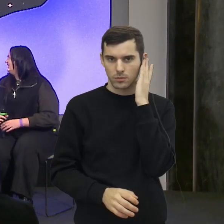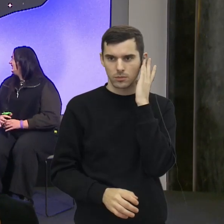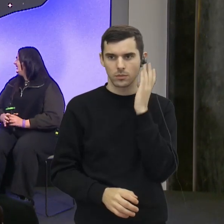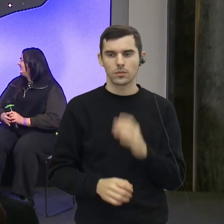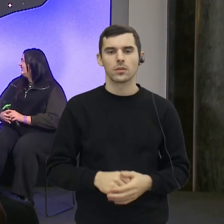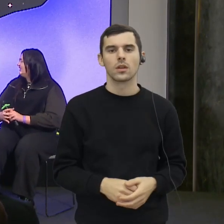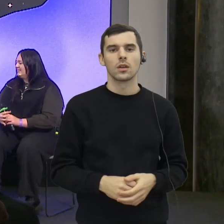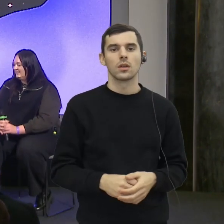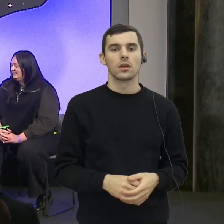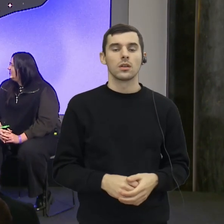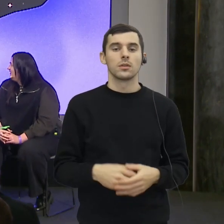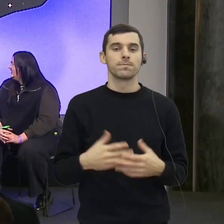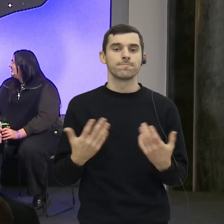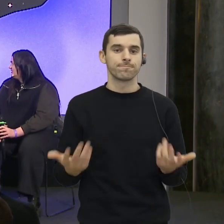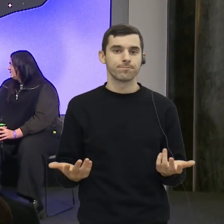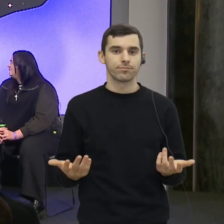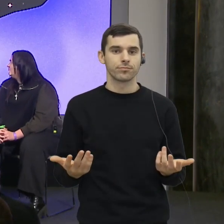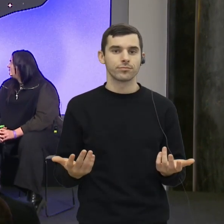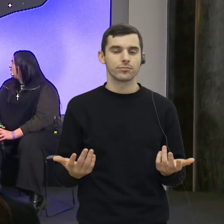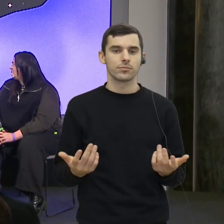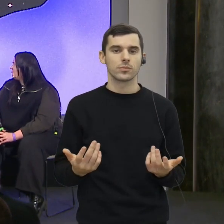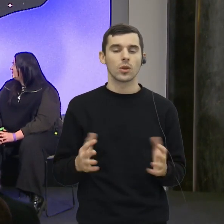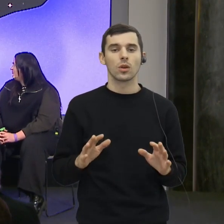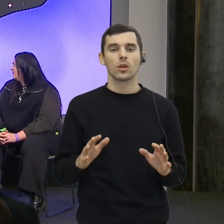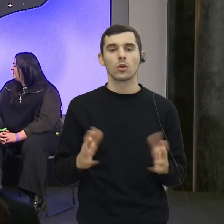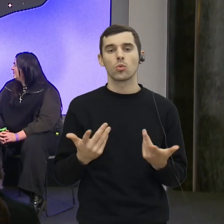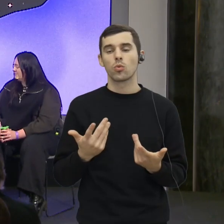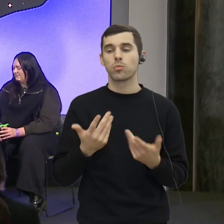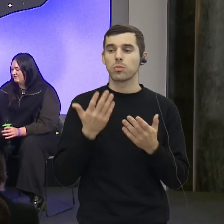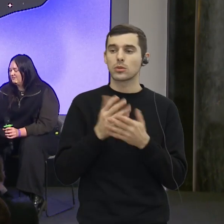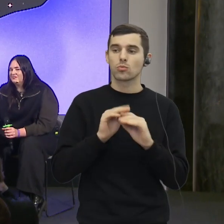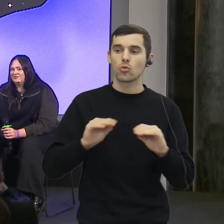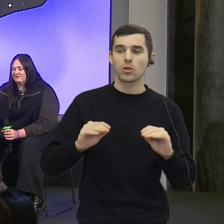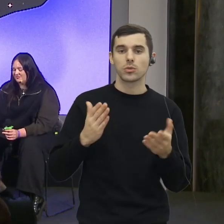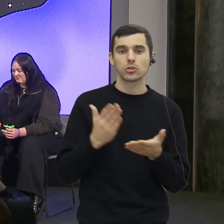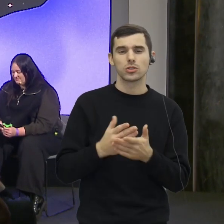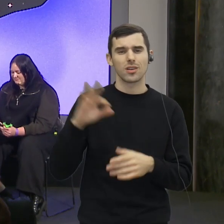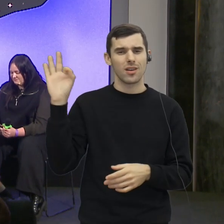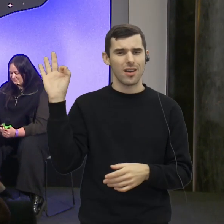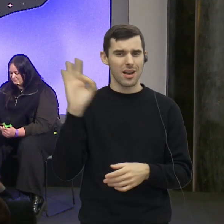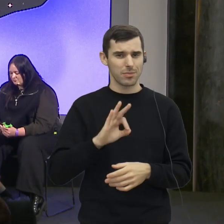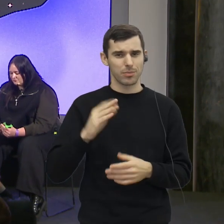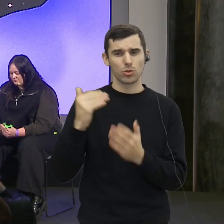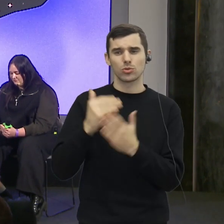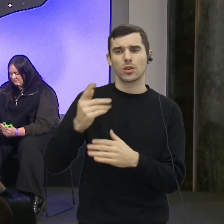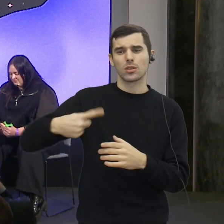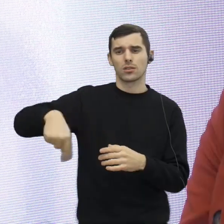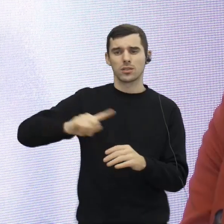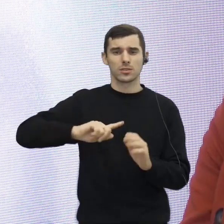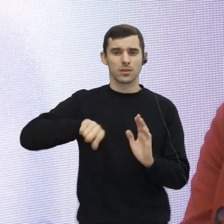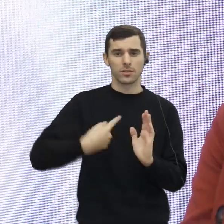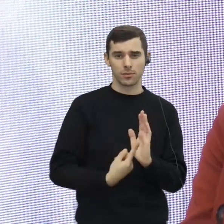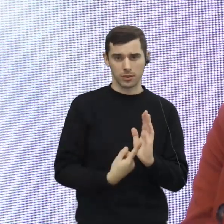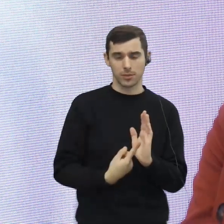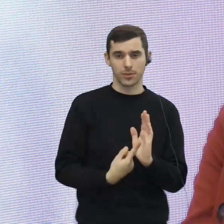Tiesą pasakius, šitą mes labai dažnai per mokymus susilaukiam iš suaugusių žmonių. Ir aš dažnai sakau,